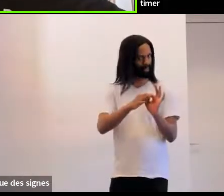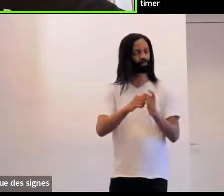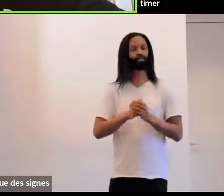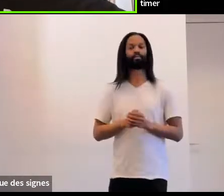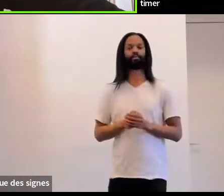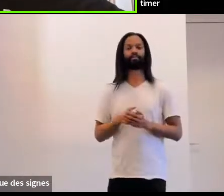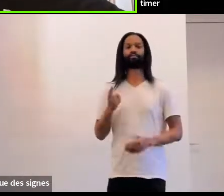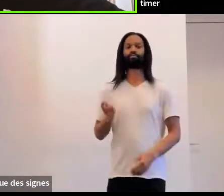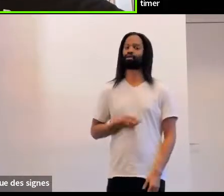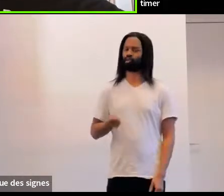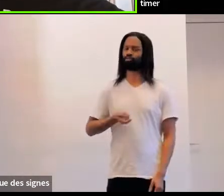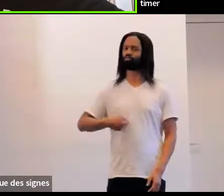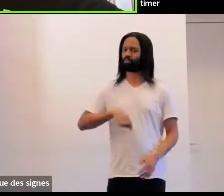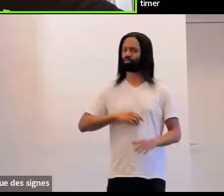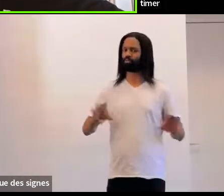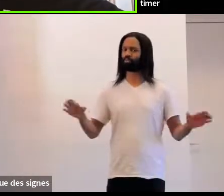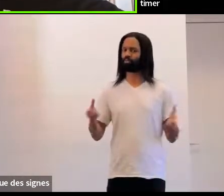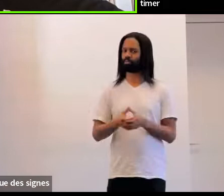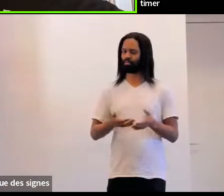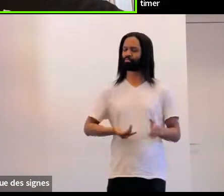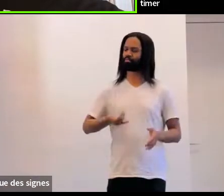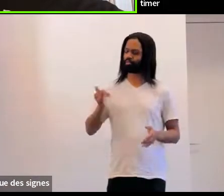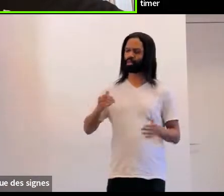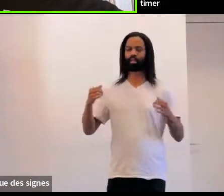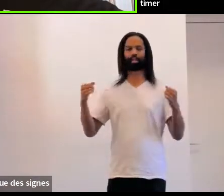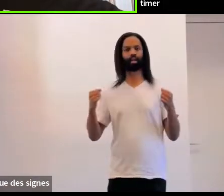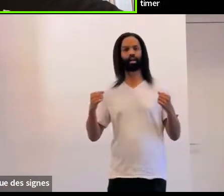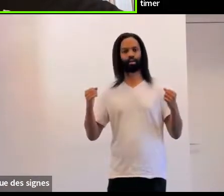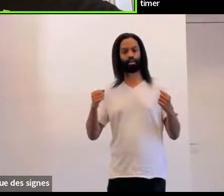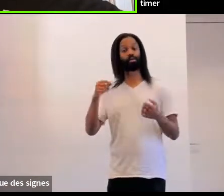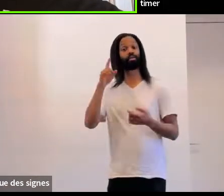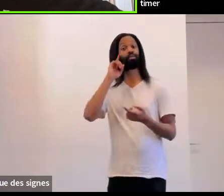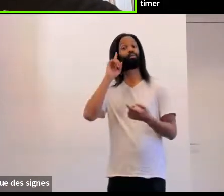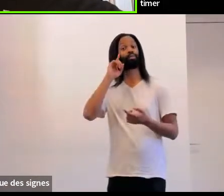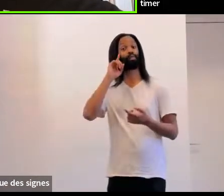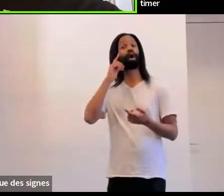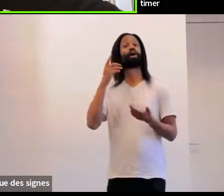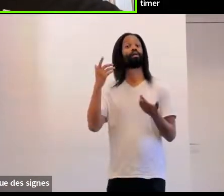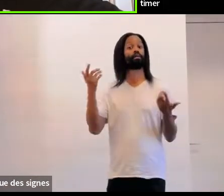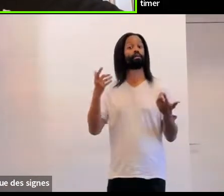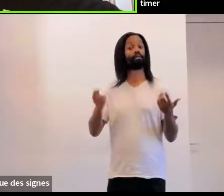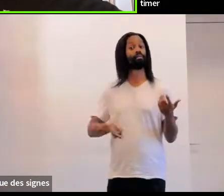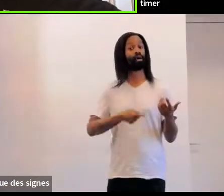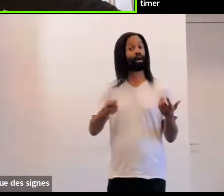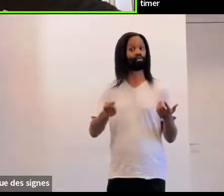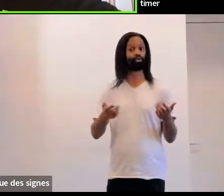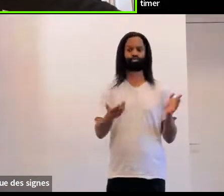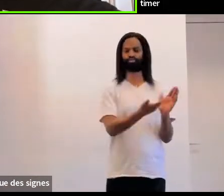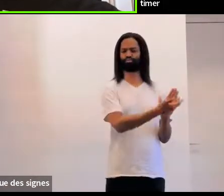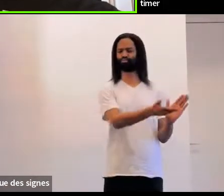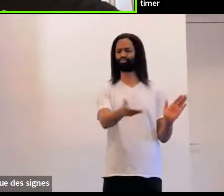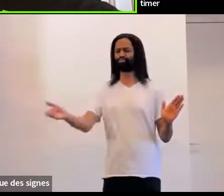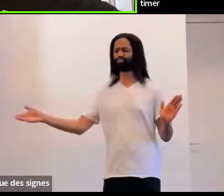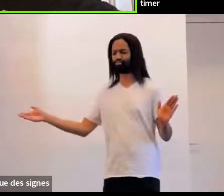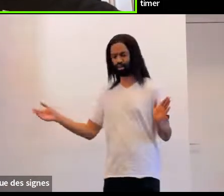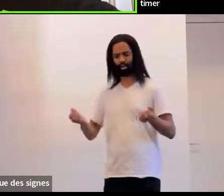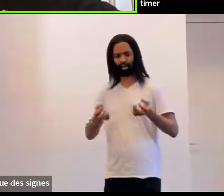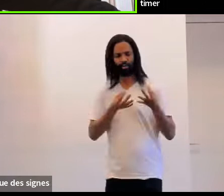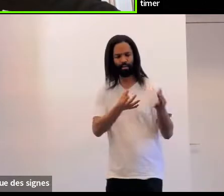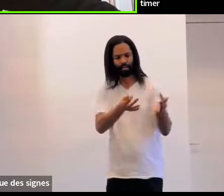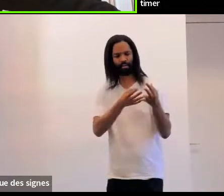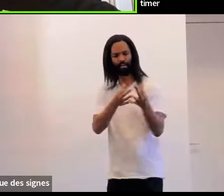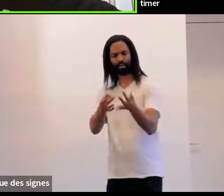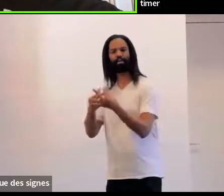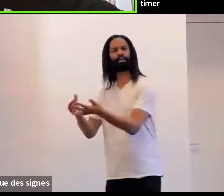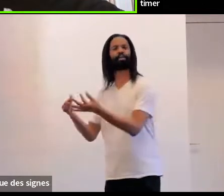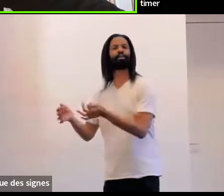bien évidemment à cette initiative qui permet de sensibiliser et mobiliser le plus largement possible autour de la lutte contre la grande